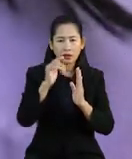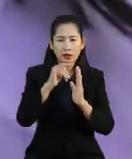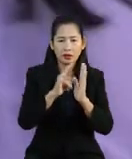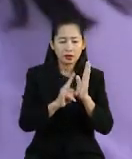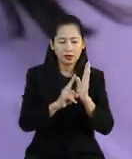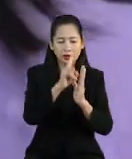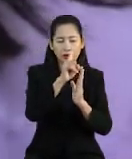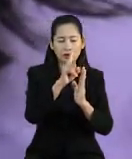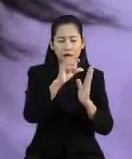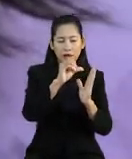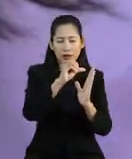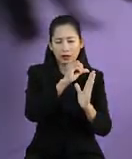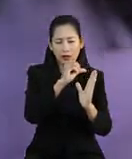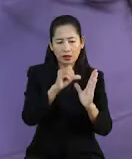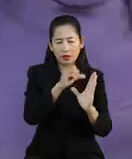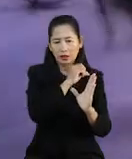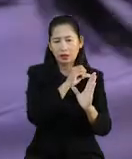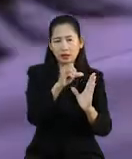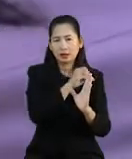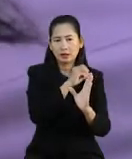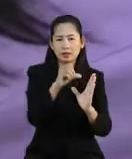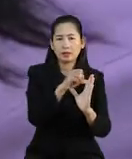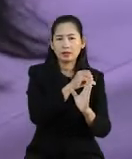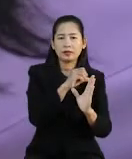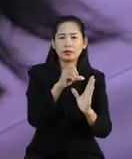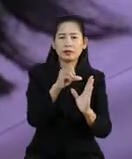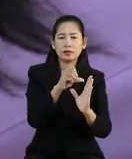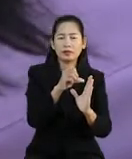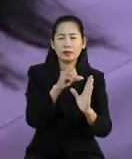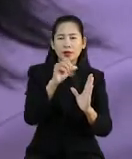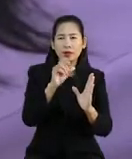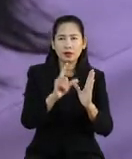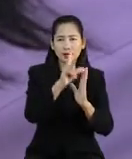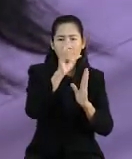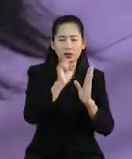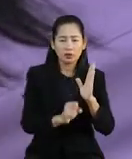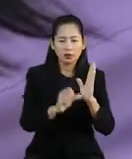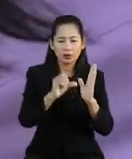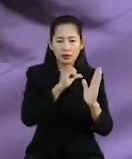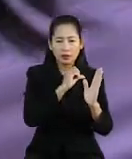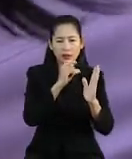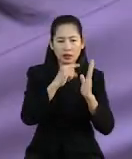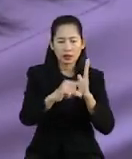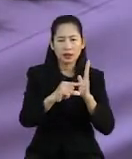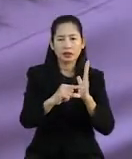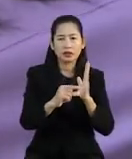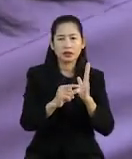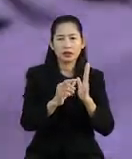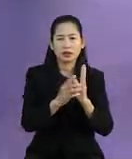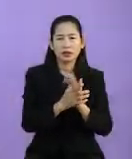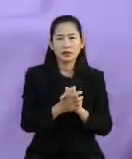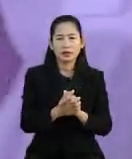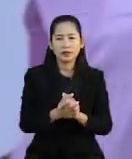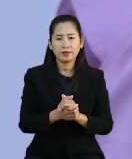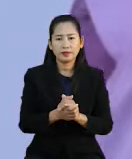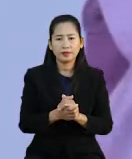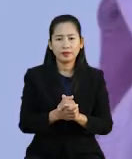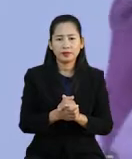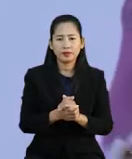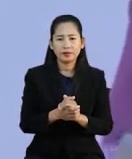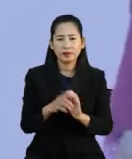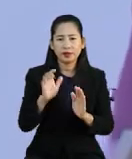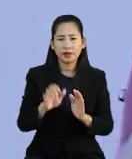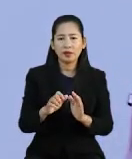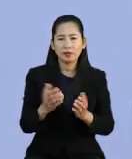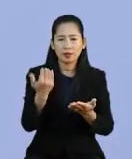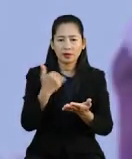cứ hàng chương hay chiêng nừng ấy con chà chương thấp bốn lệch cả chẳng chiêng tư hàng lệch vọt nồng